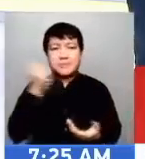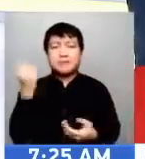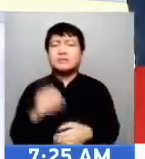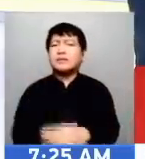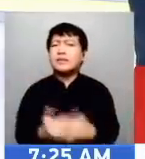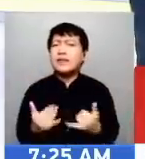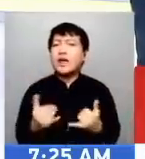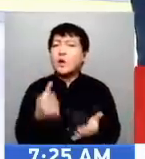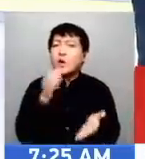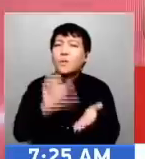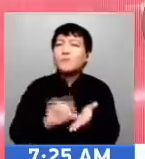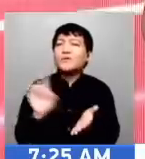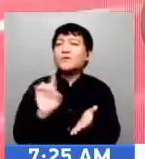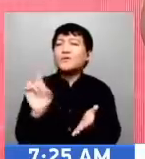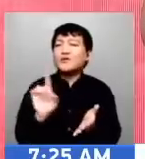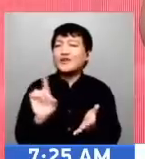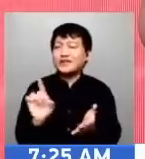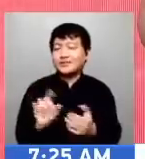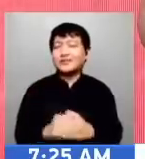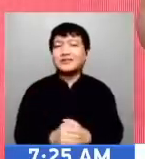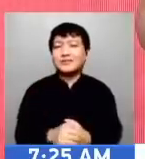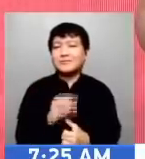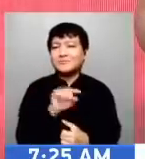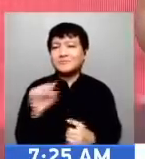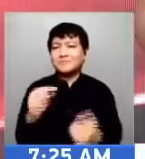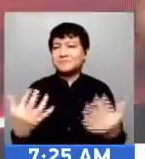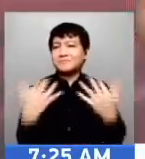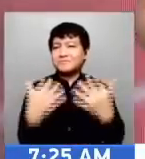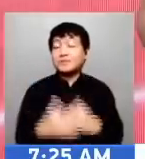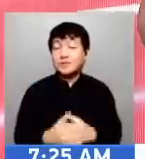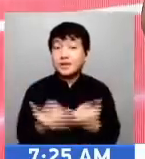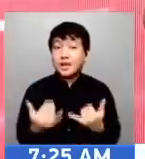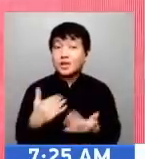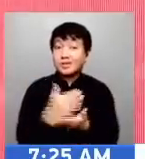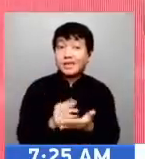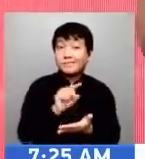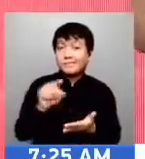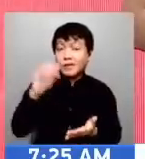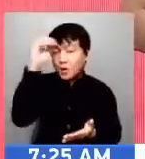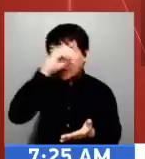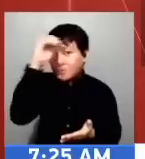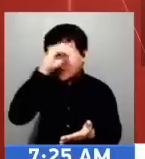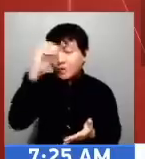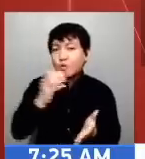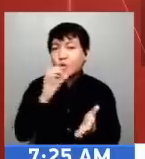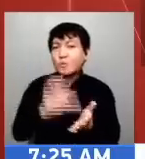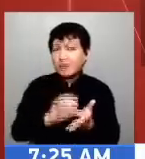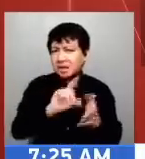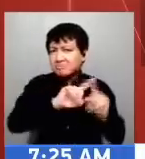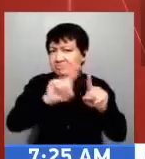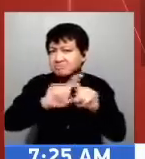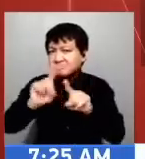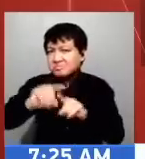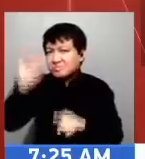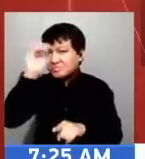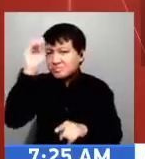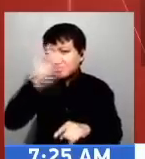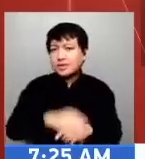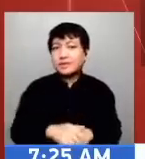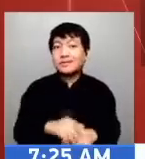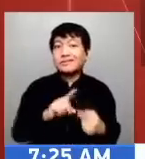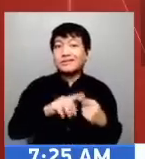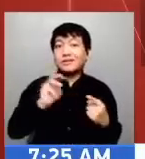dito, Maris? Ate Suiga, narito nga ang opinion ng masa natin tungkol dyan at iba-iba, syempre yung kanilang opinion. Para kay Maria Medies